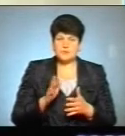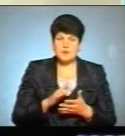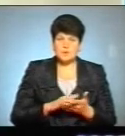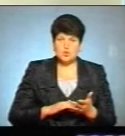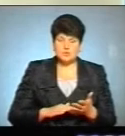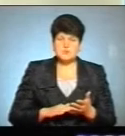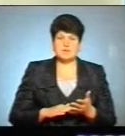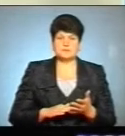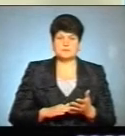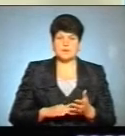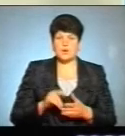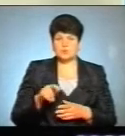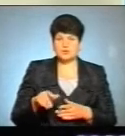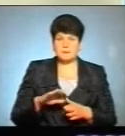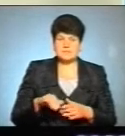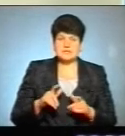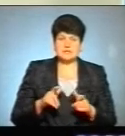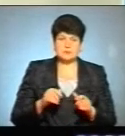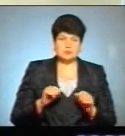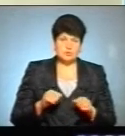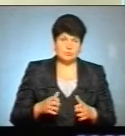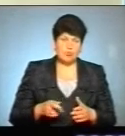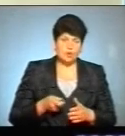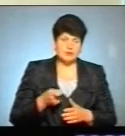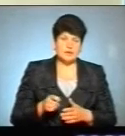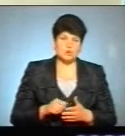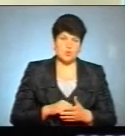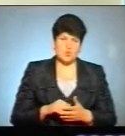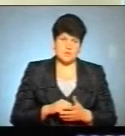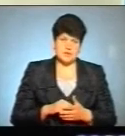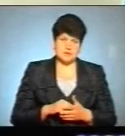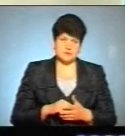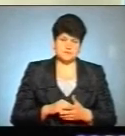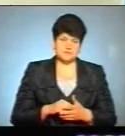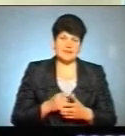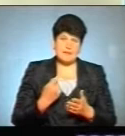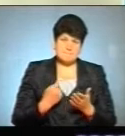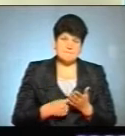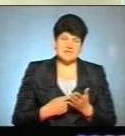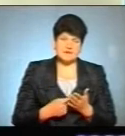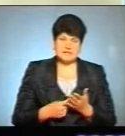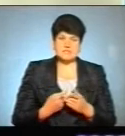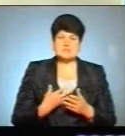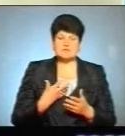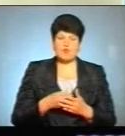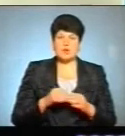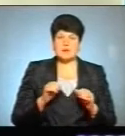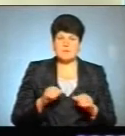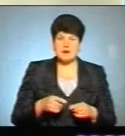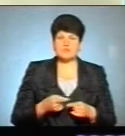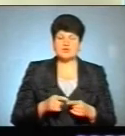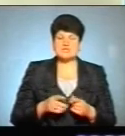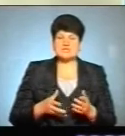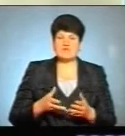Тобто для того, щоб люди після карантину мали змогу подати документи і підтвердити своє право на ці